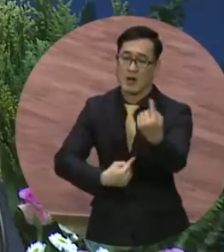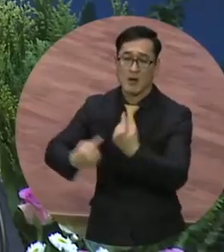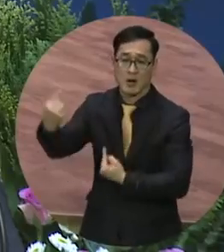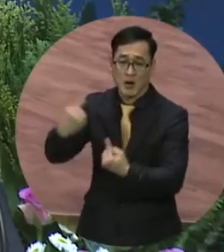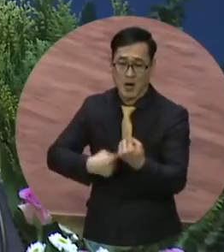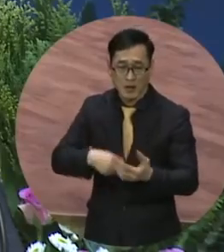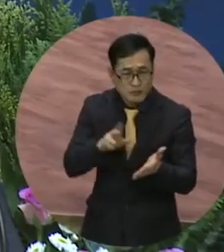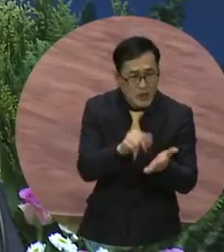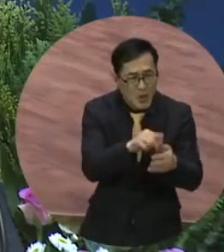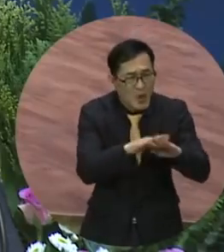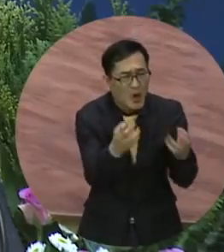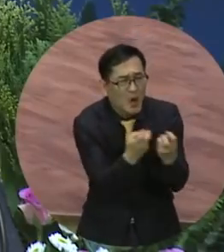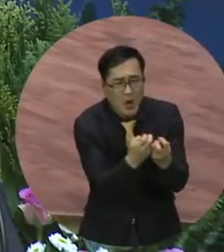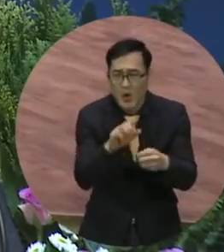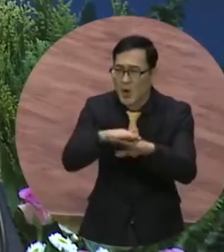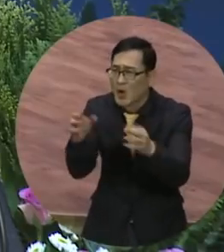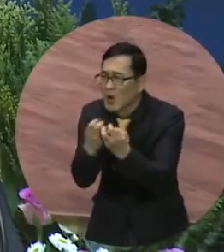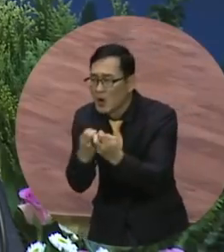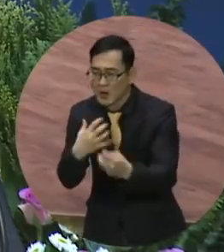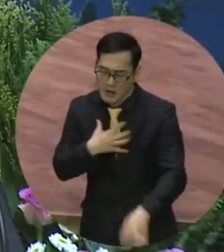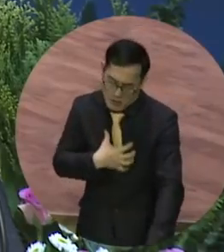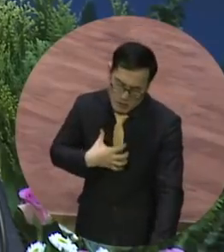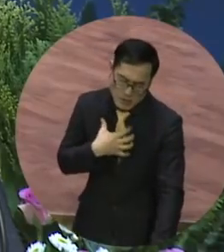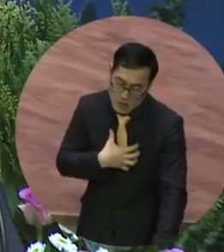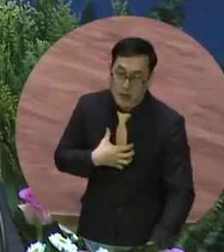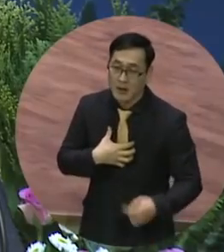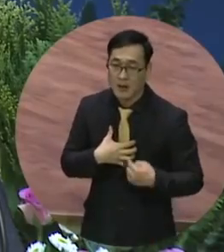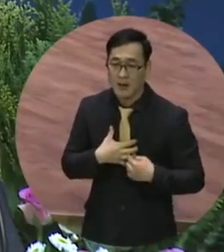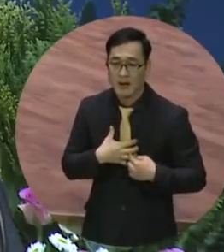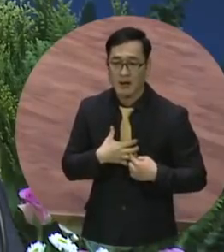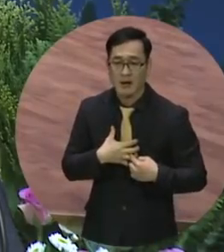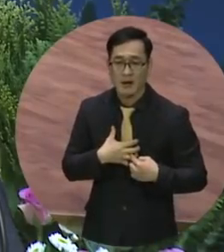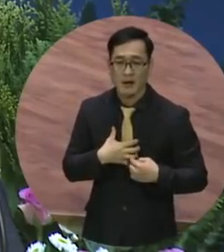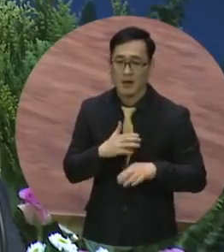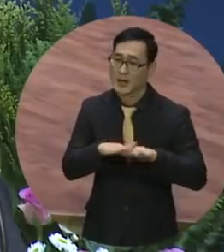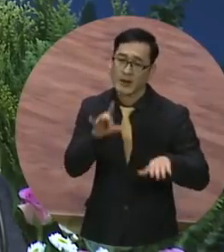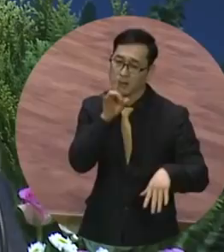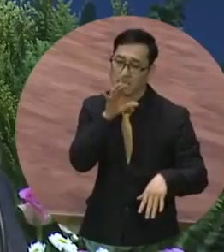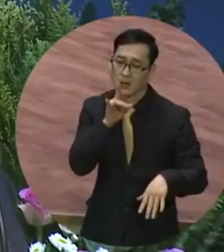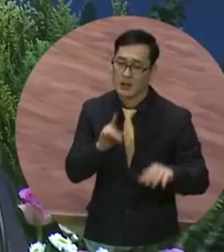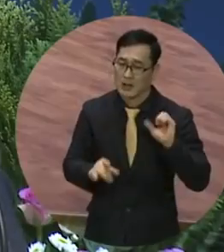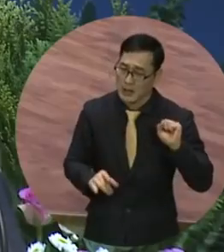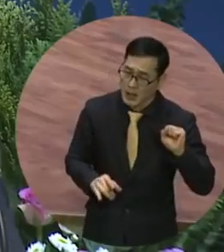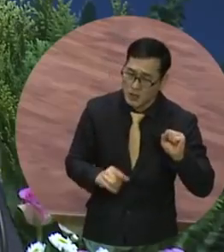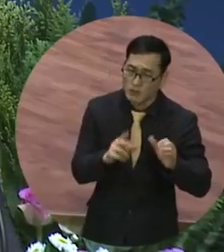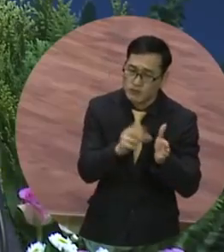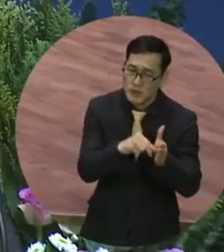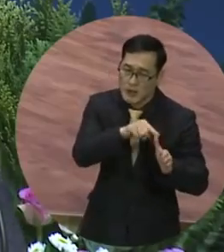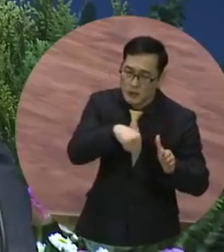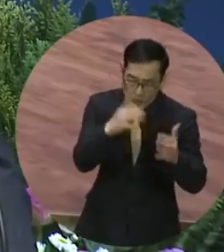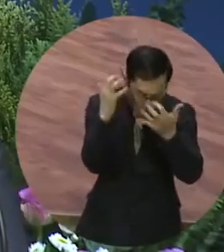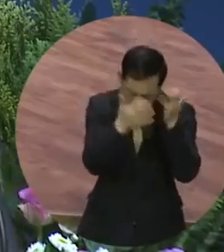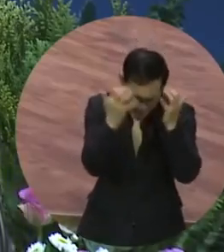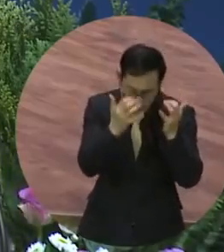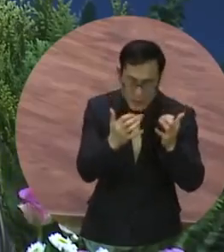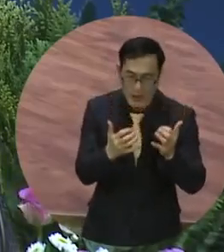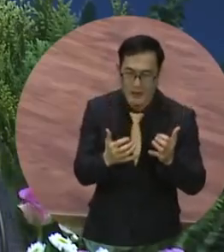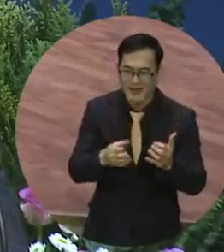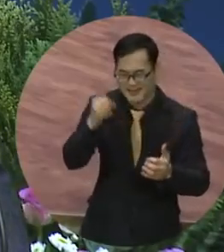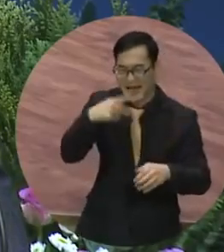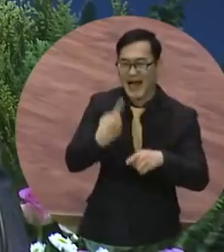문제를 어렵게 보면 안 풀어집니다. 문제 속에 잡히게 돼 있어요. 그냥 칼